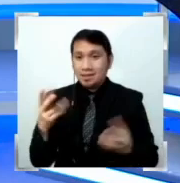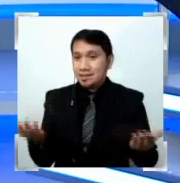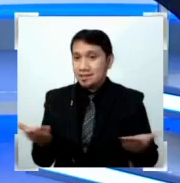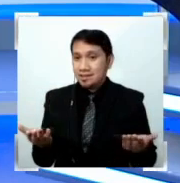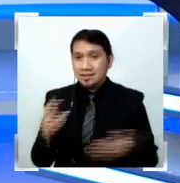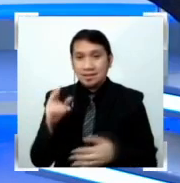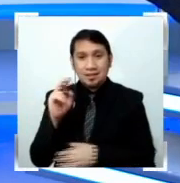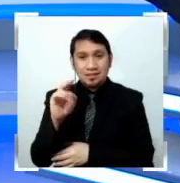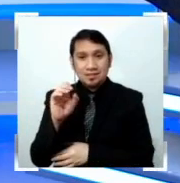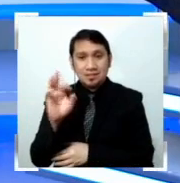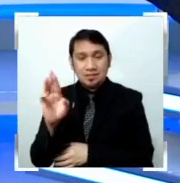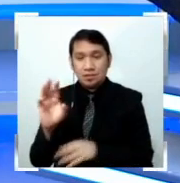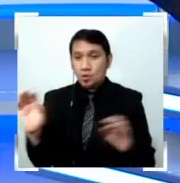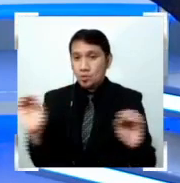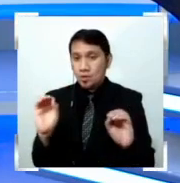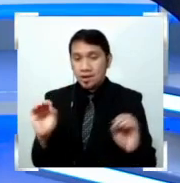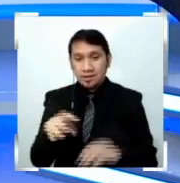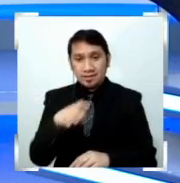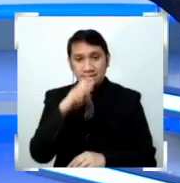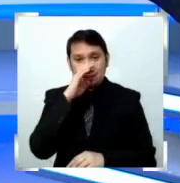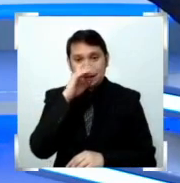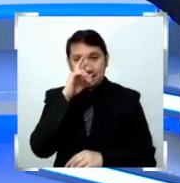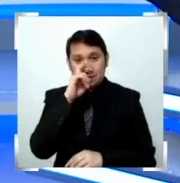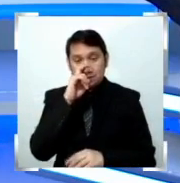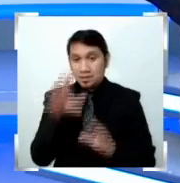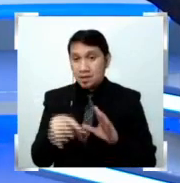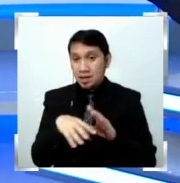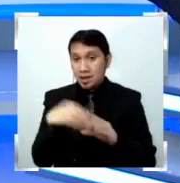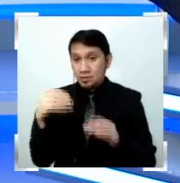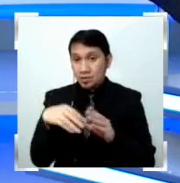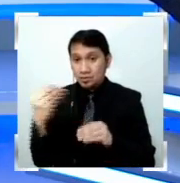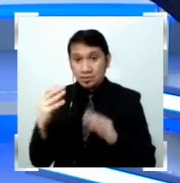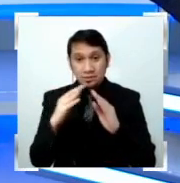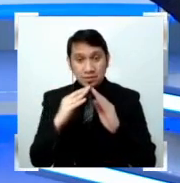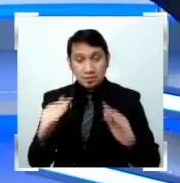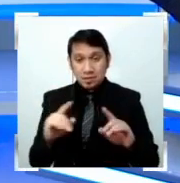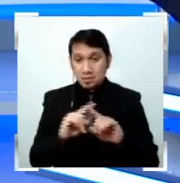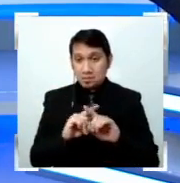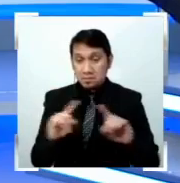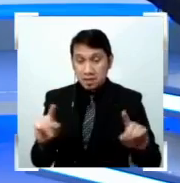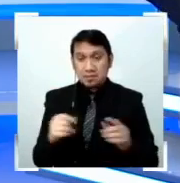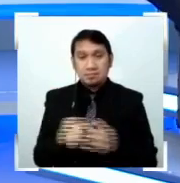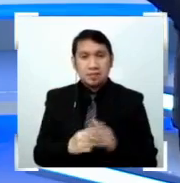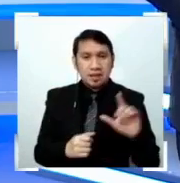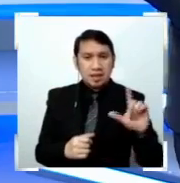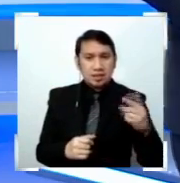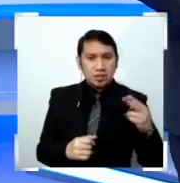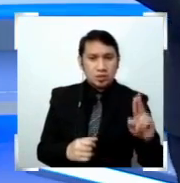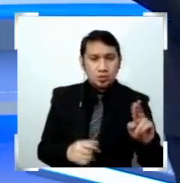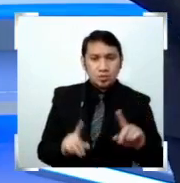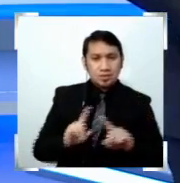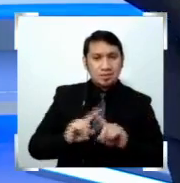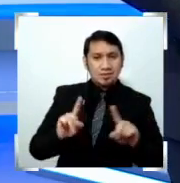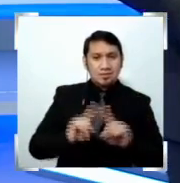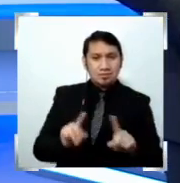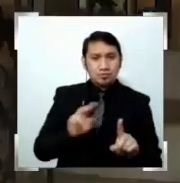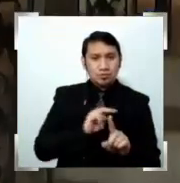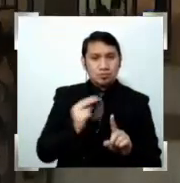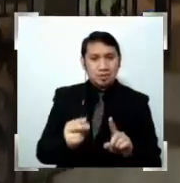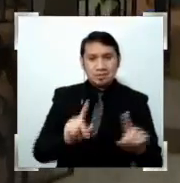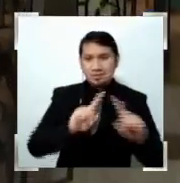pong age restriction sa paglabas ng bahay pero hati sa bagay niya ng mga LGU. Saksi, si Maris